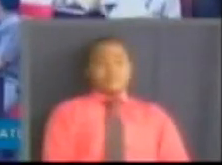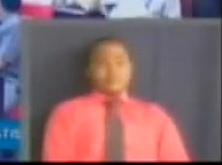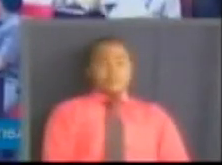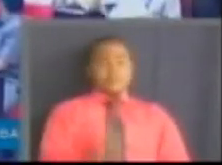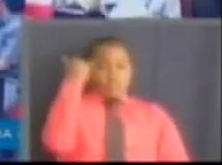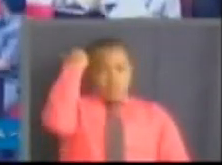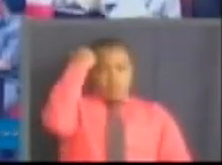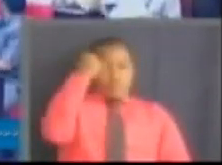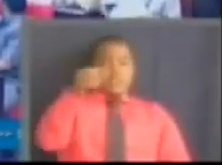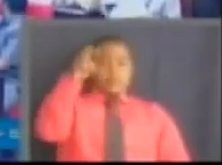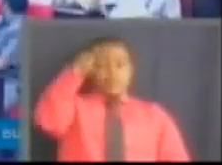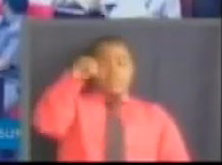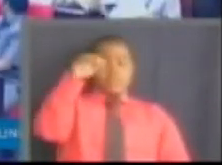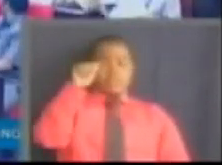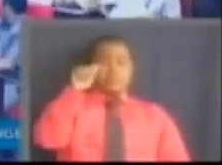Salim.